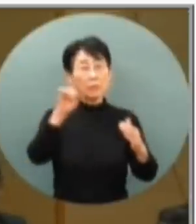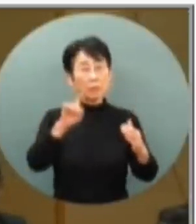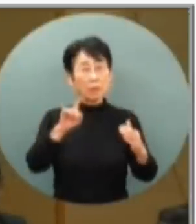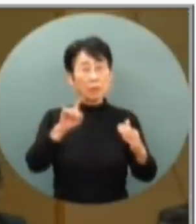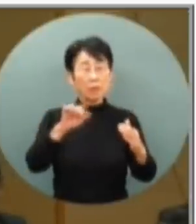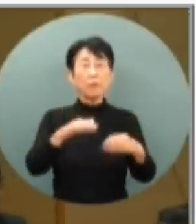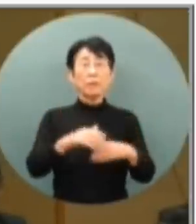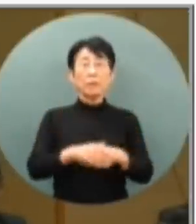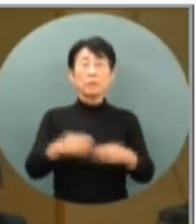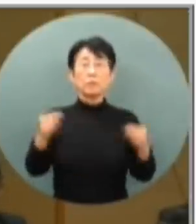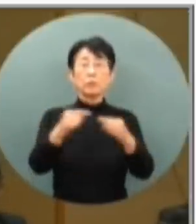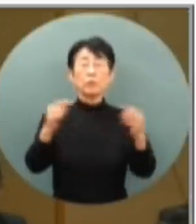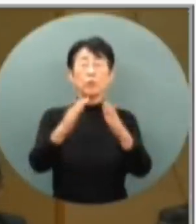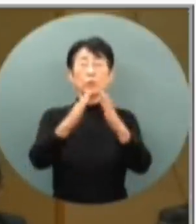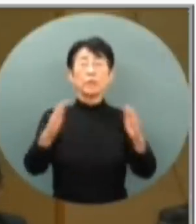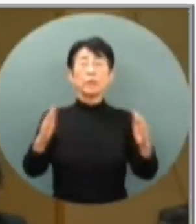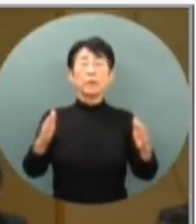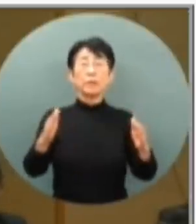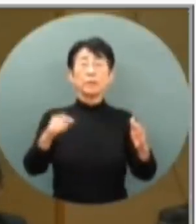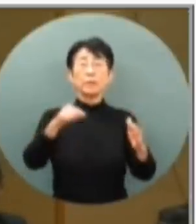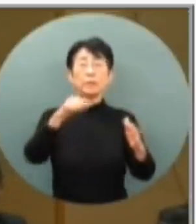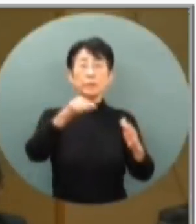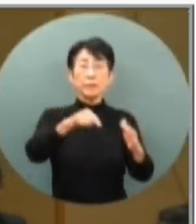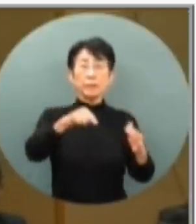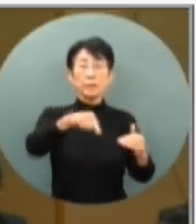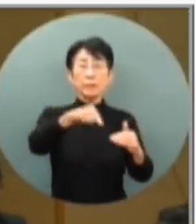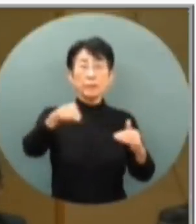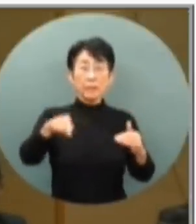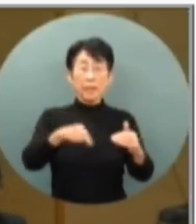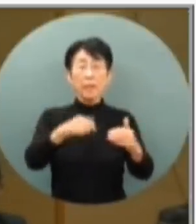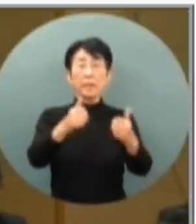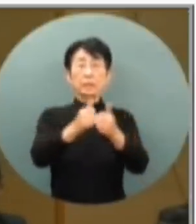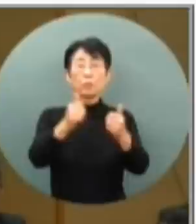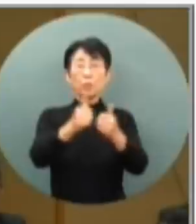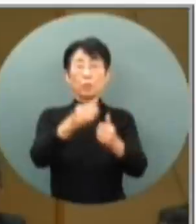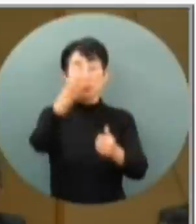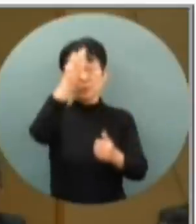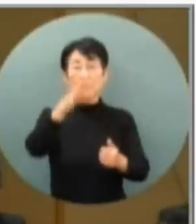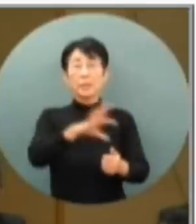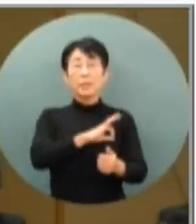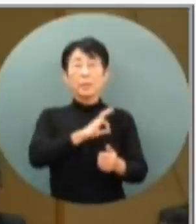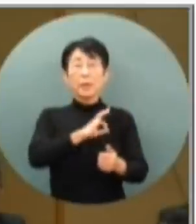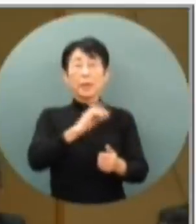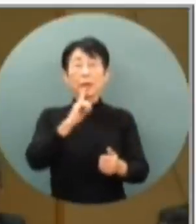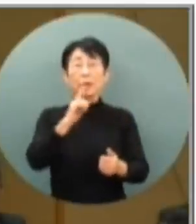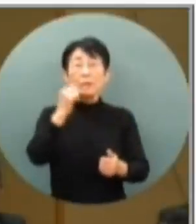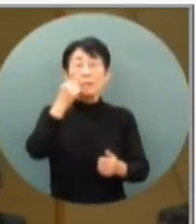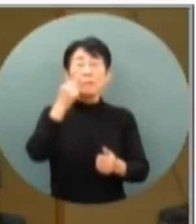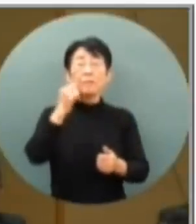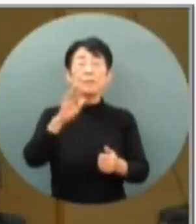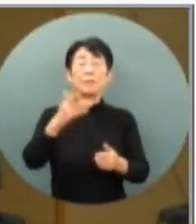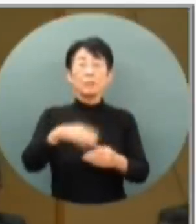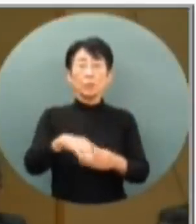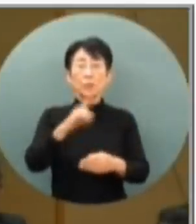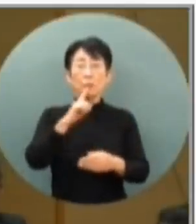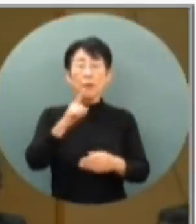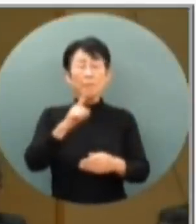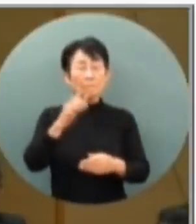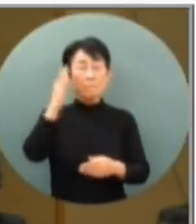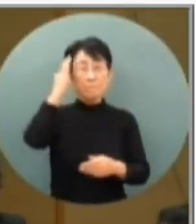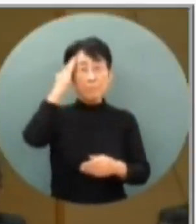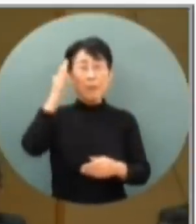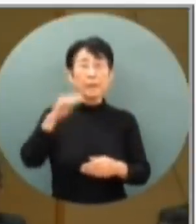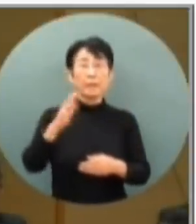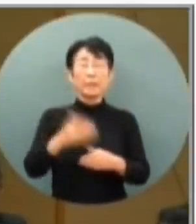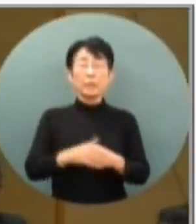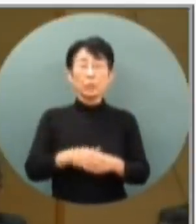協議会等で議論をされて、ちょっと今名前が出ませんが、そういうところでの議論を 少し紹介していただ